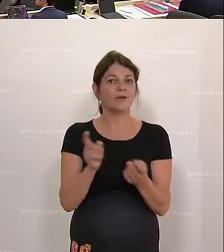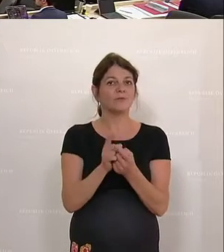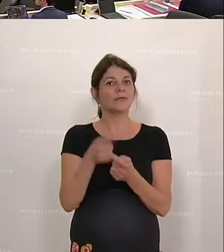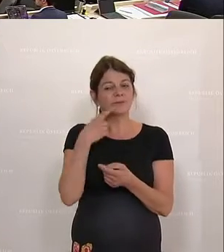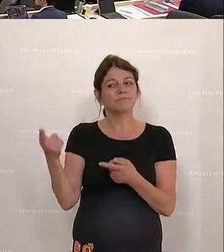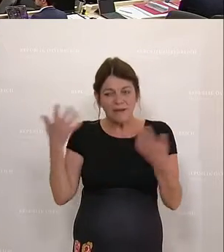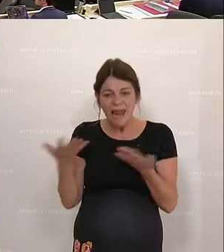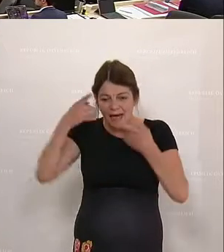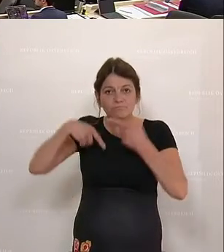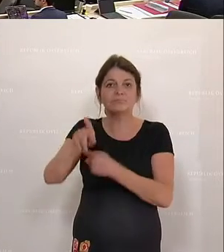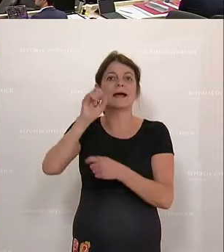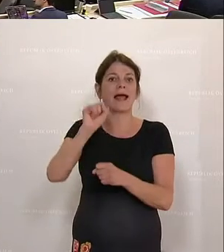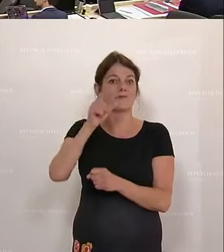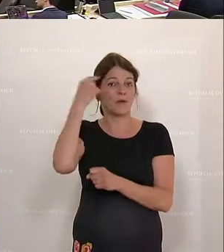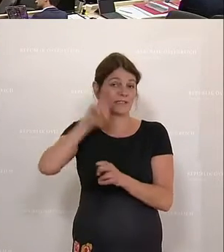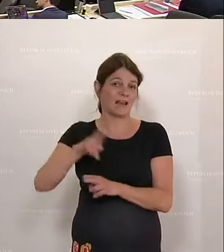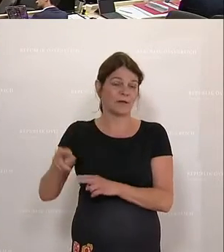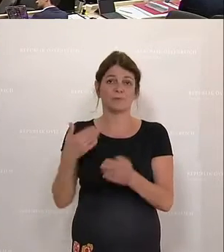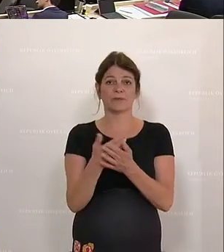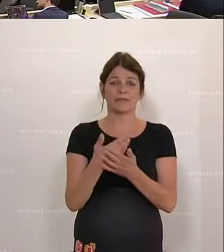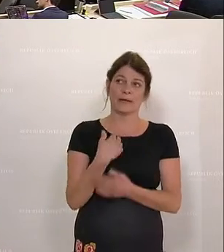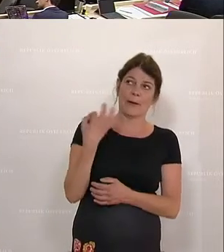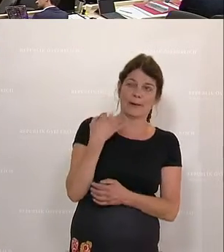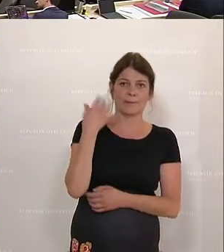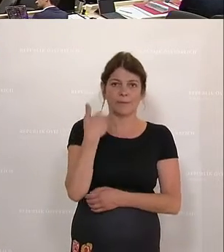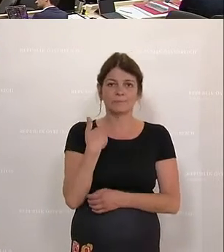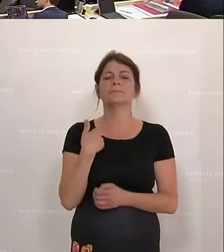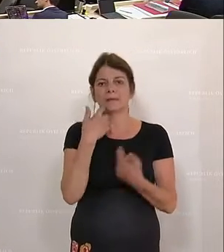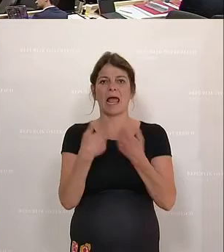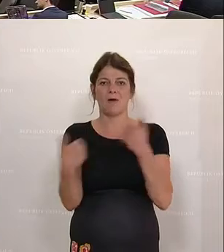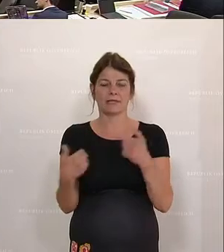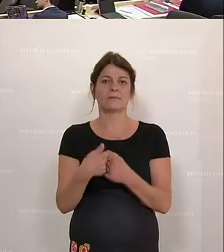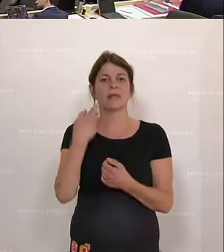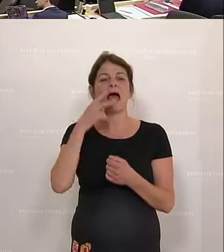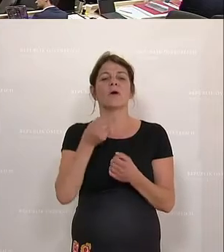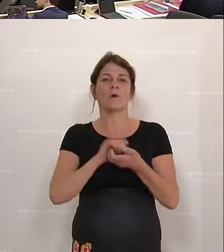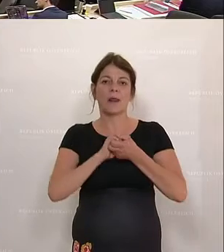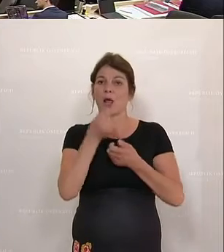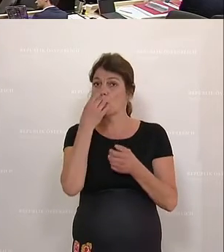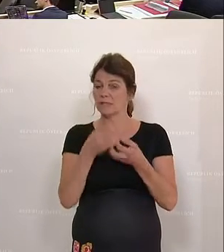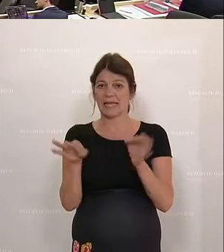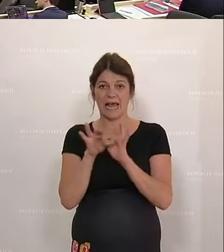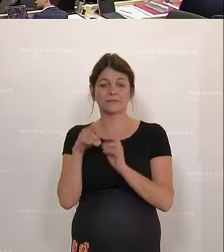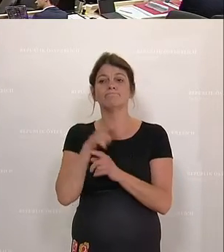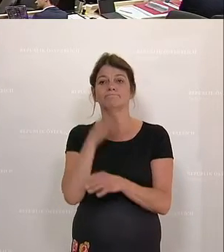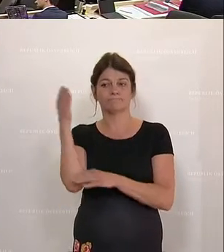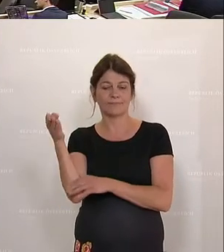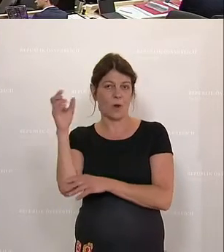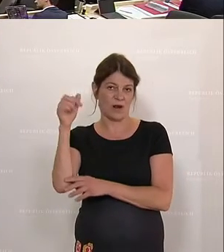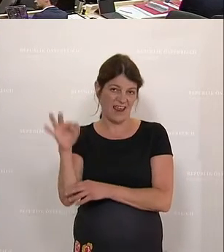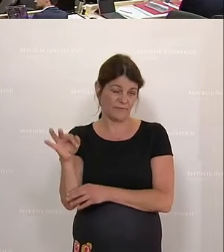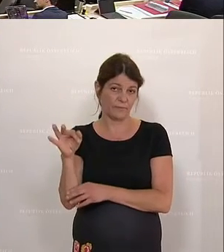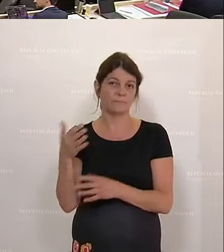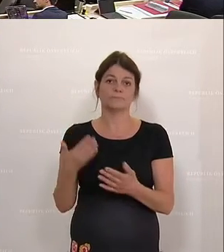zur Volksanwaltschaft zu fördern. Daher haben wir uns heute aufgeteilt. Kollege Rosenkranz nimmt die Termine beim ORF